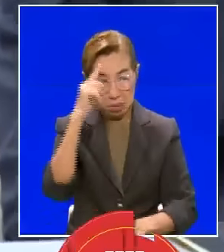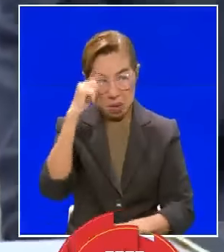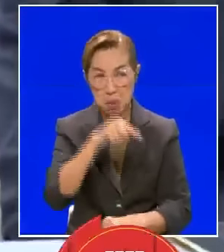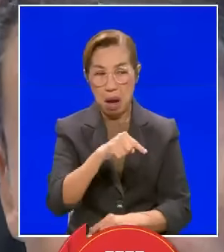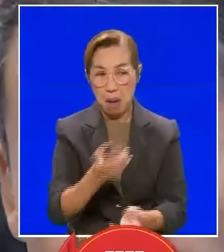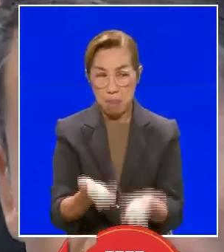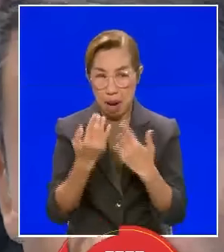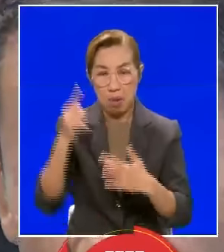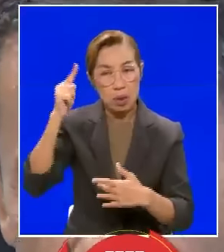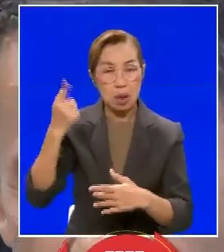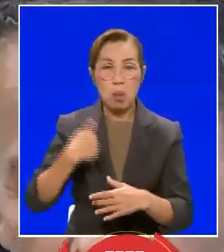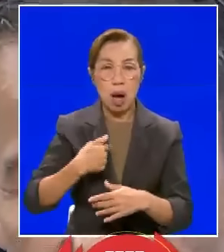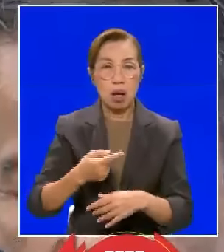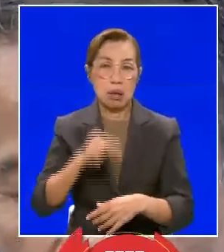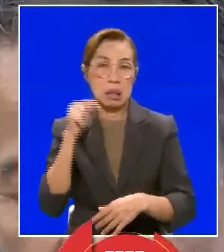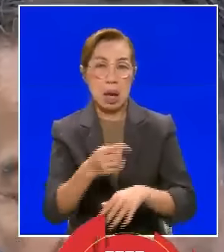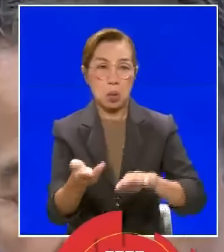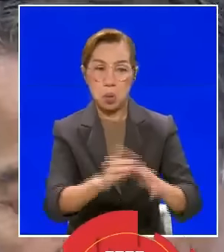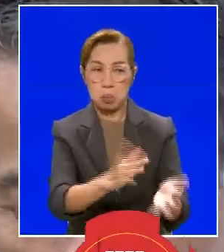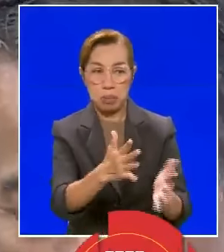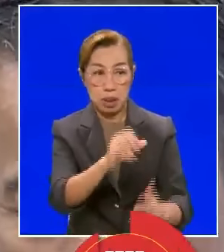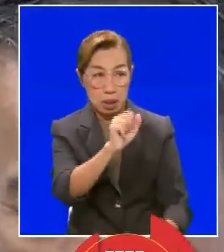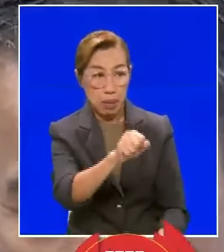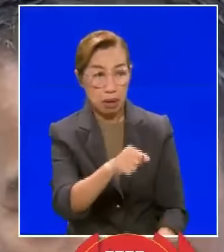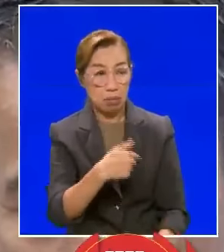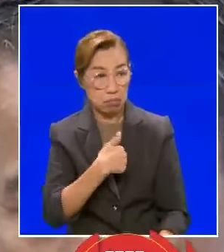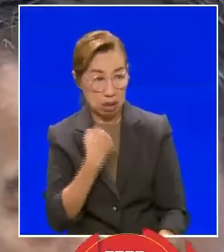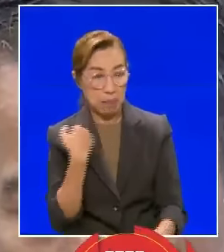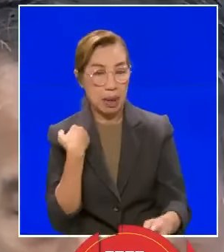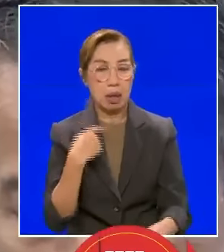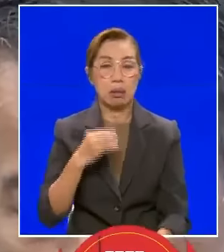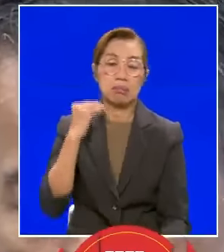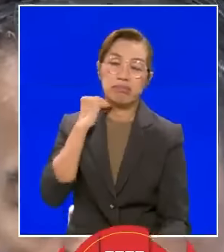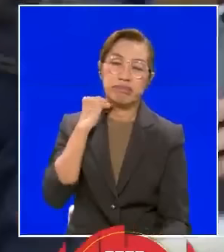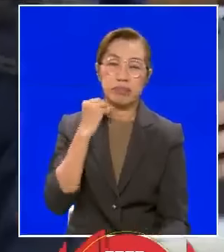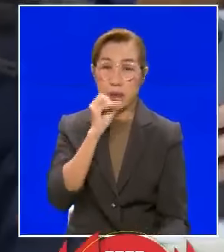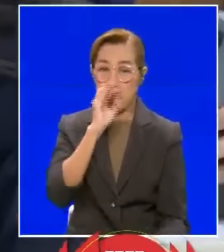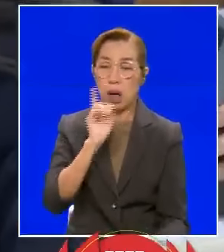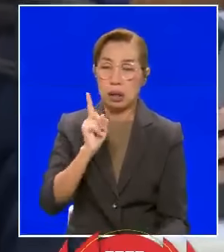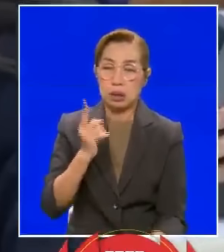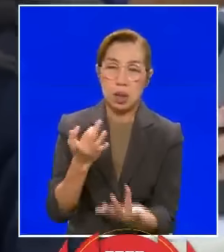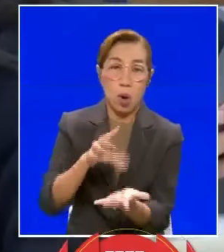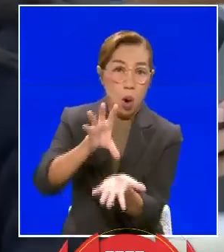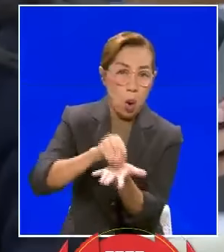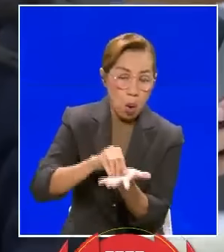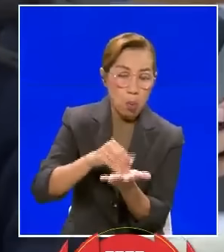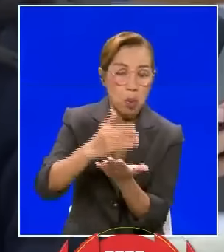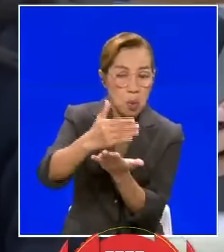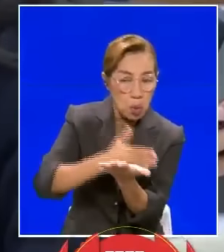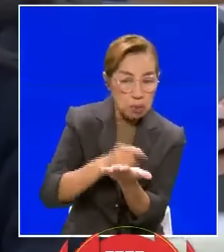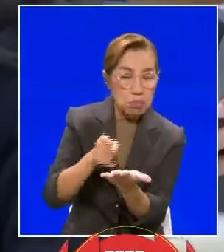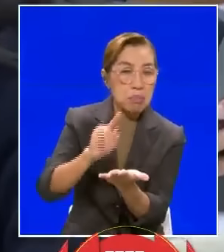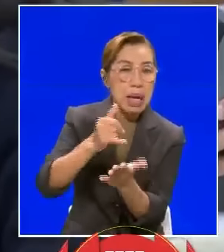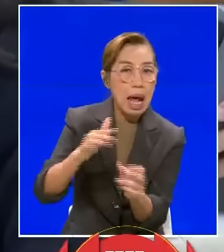ยุบพรรคหรอกคุณชัยธวัฒน์บอกว่าเหตุผลในการต่อสู้คดีมันก็มีหลายประเด็นมีทั้งเรื่องข้อเท็จจริงเองที่อาจจะไม่เพียงพอที่จะกล่าวห